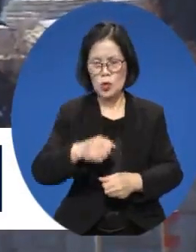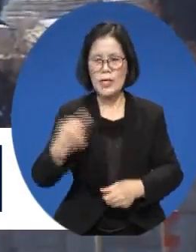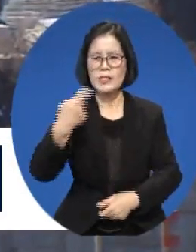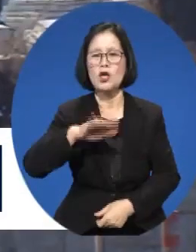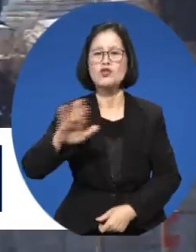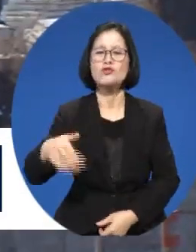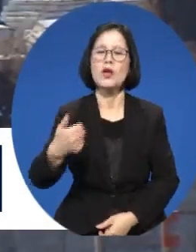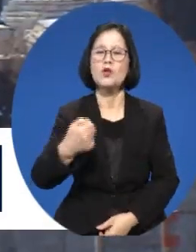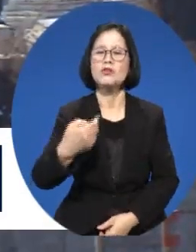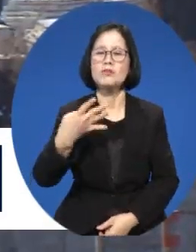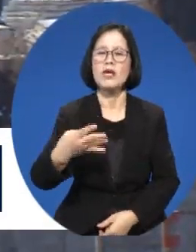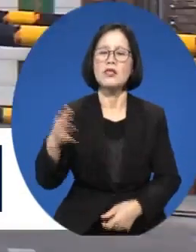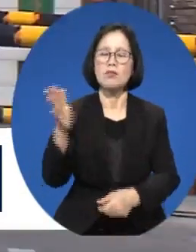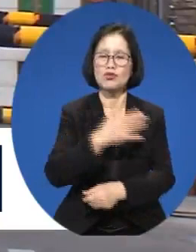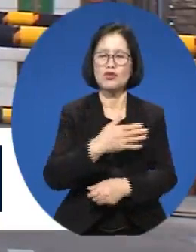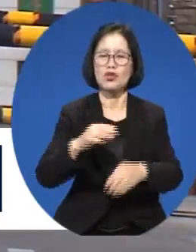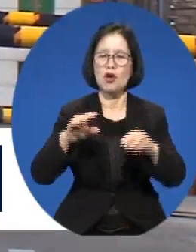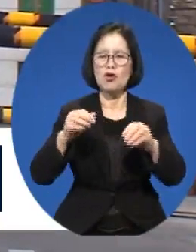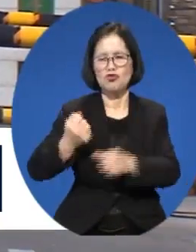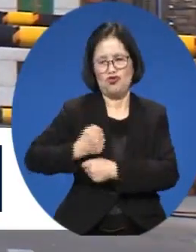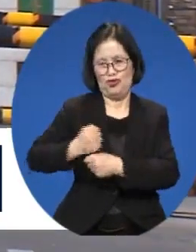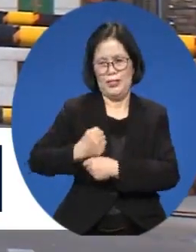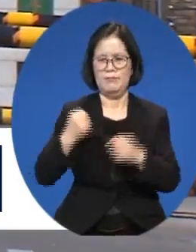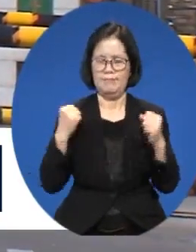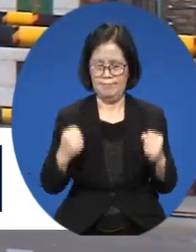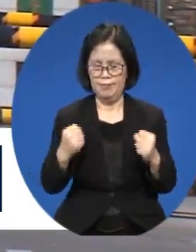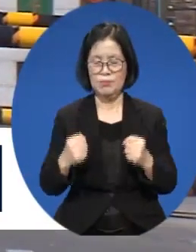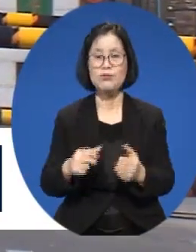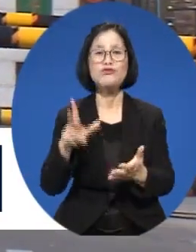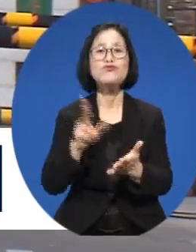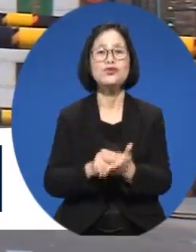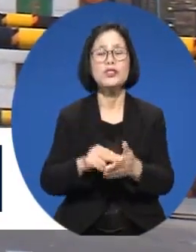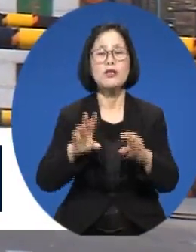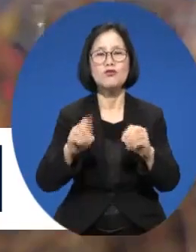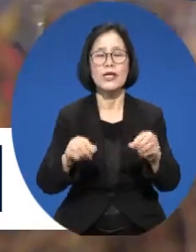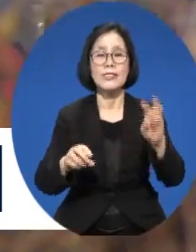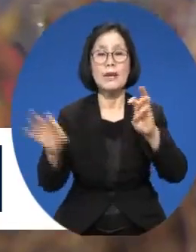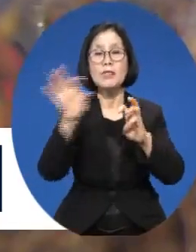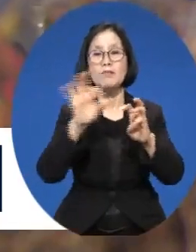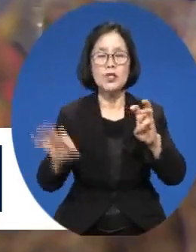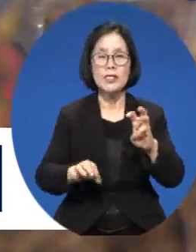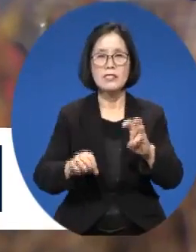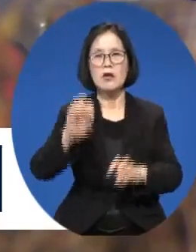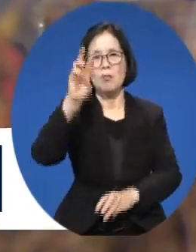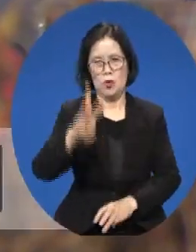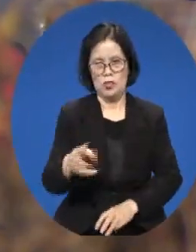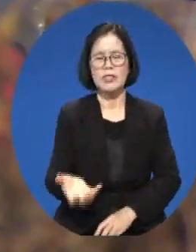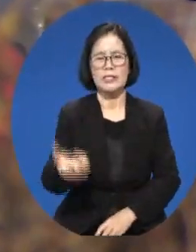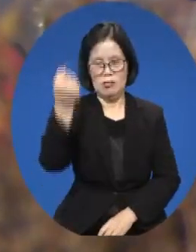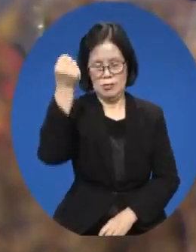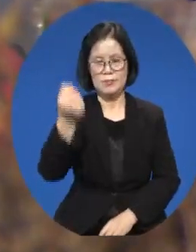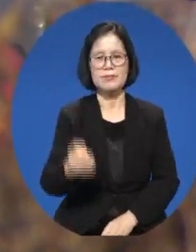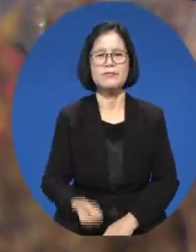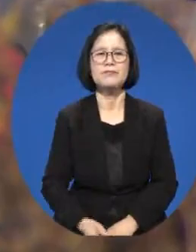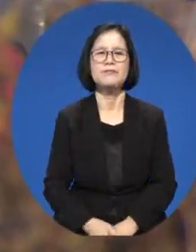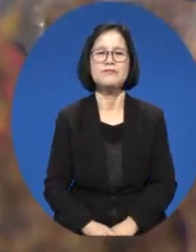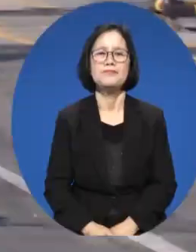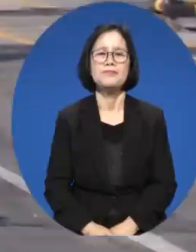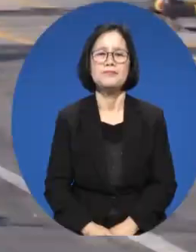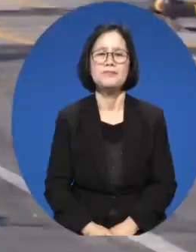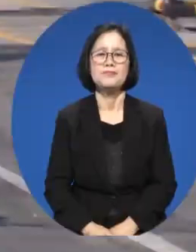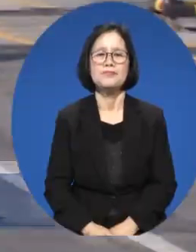1954년부터 주둔 에 왔습니다 문제는 부지에 30% 가 포천시 땅 이라는 데 있습니다